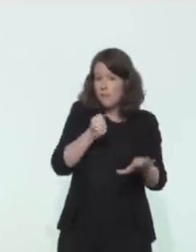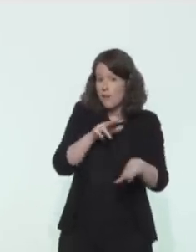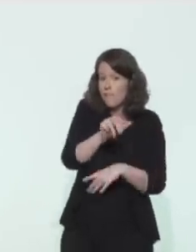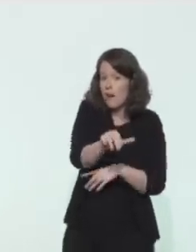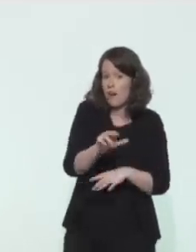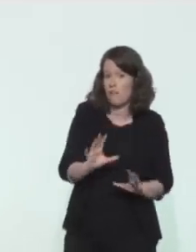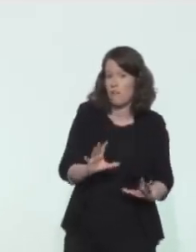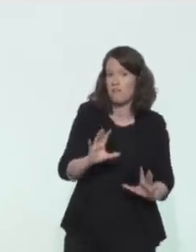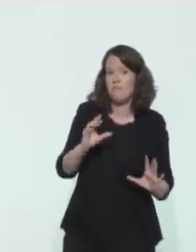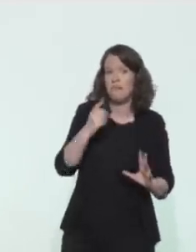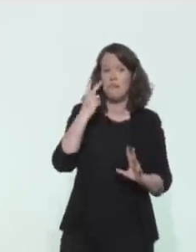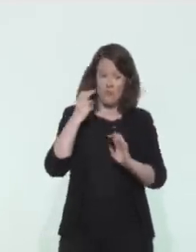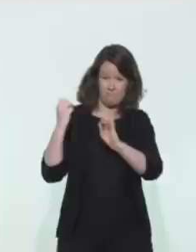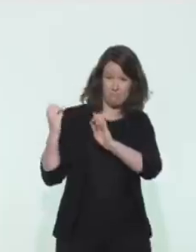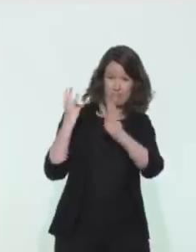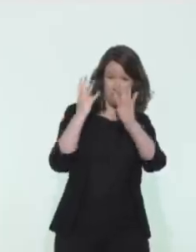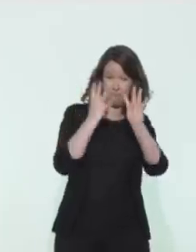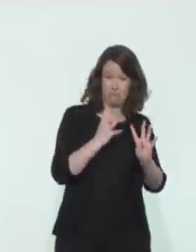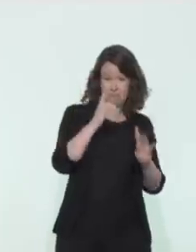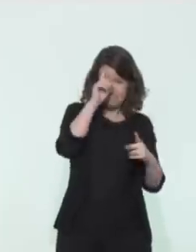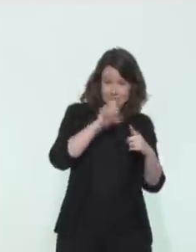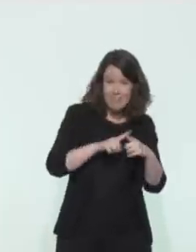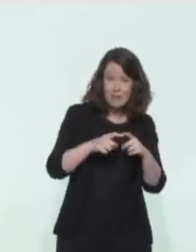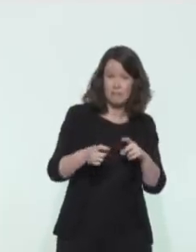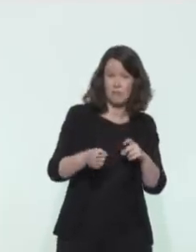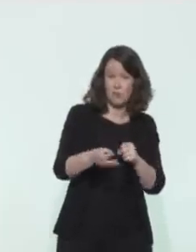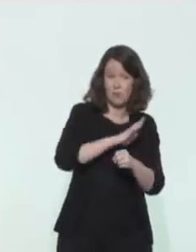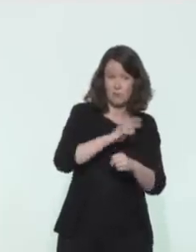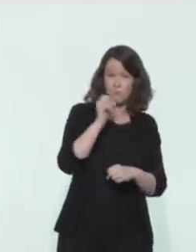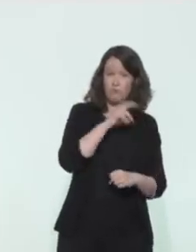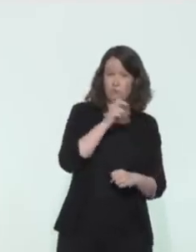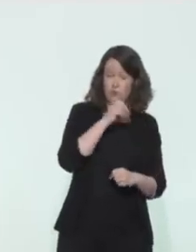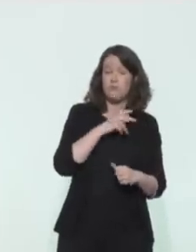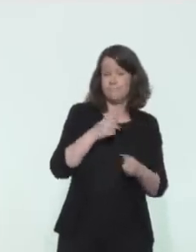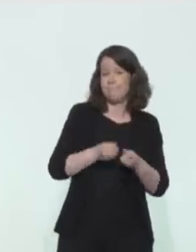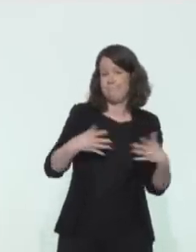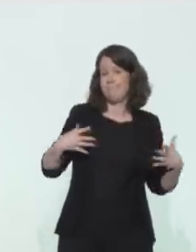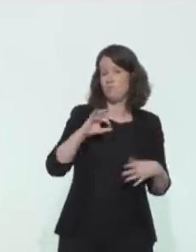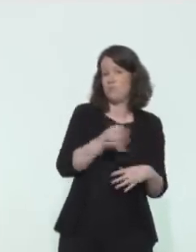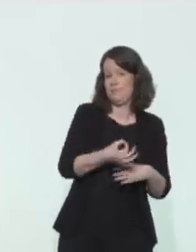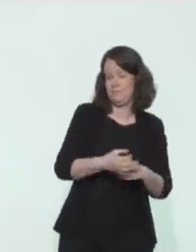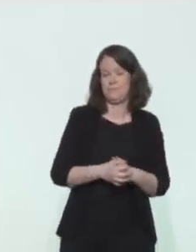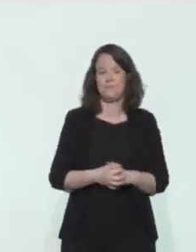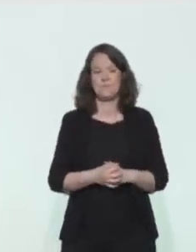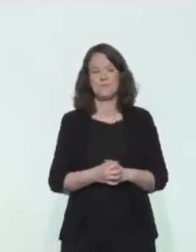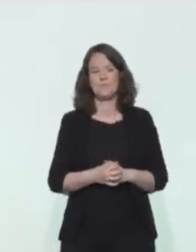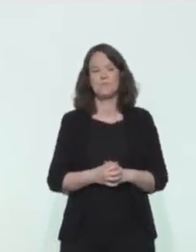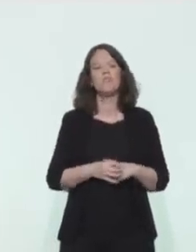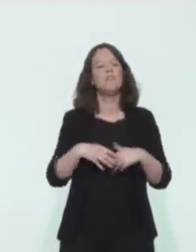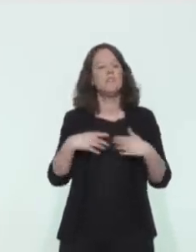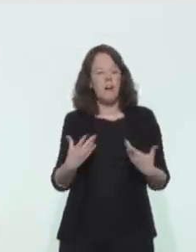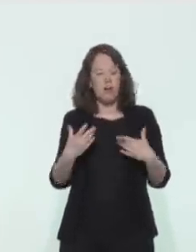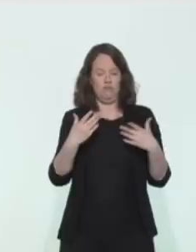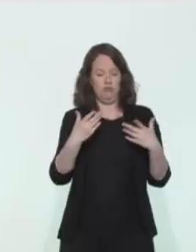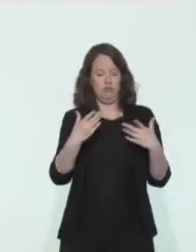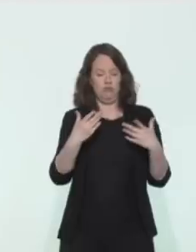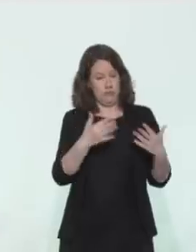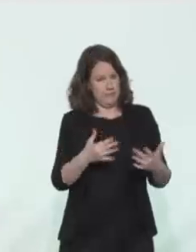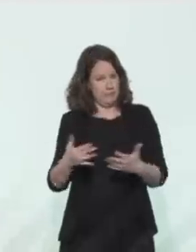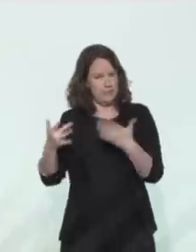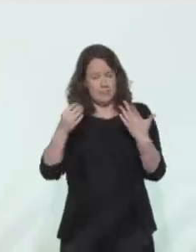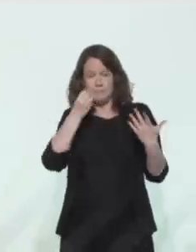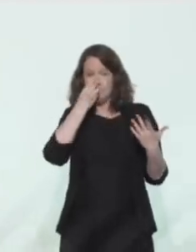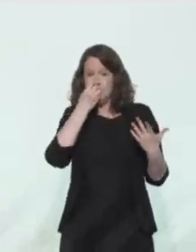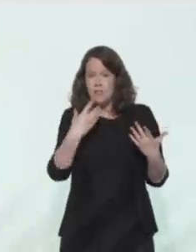demeurer réelle dans ce département. Alors, pour pouvoir affiner ces données, nous allons nous appuyer sur d'autres indicateurs qu'on appelle